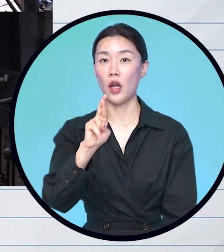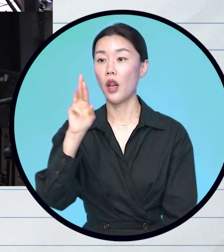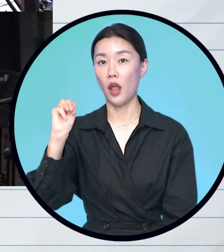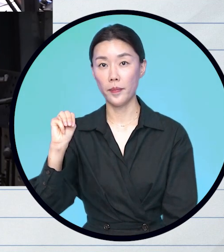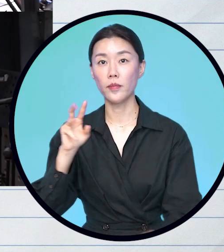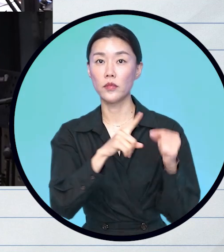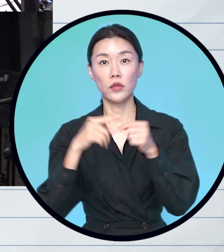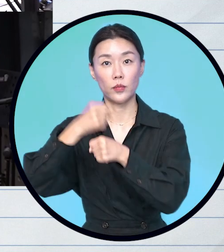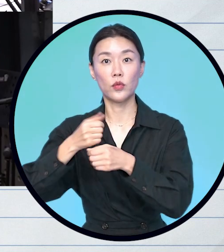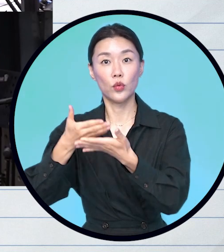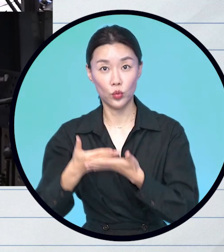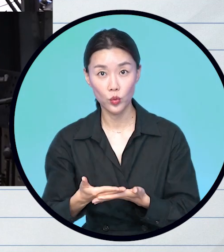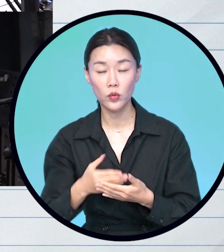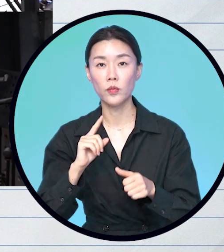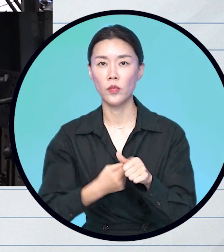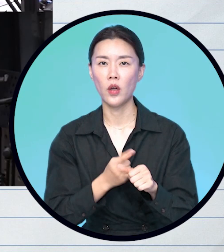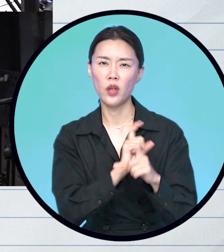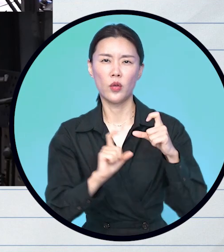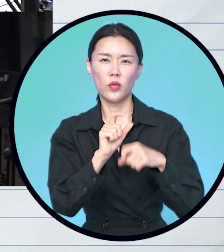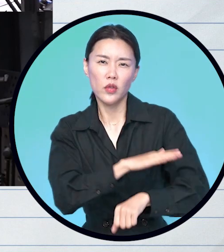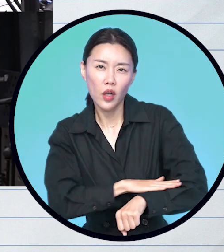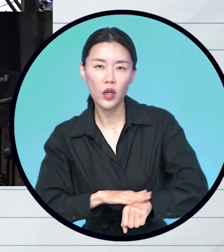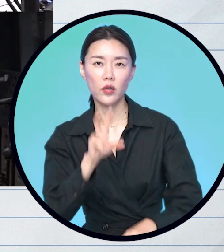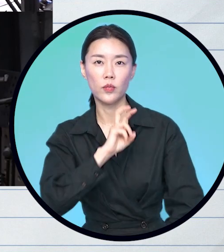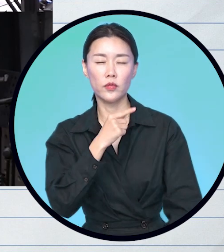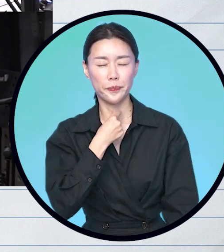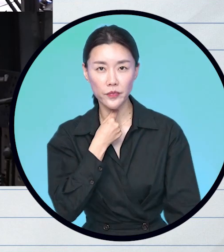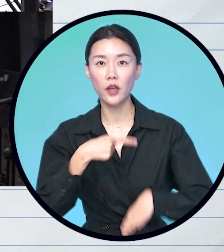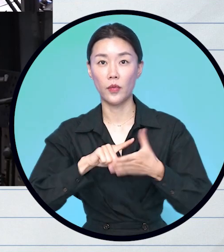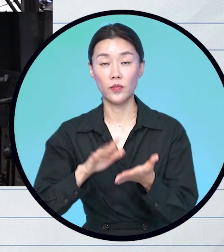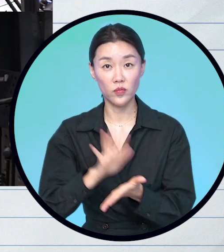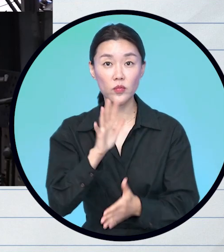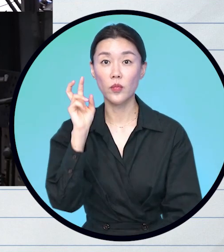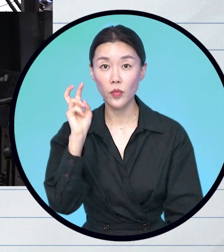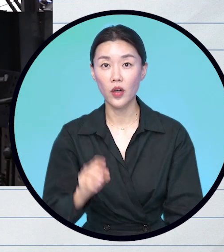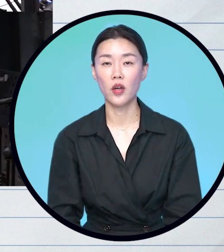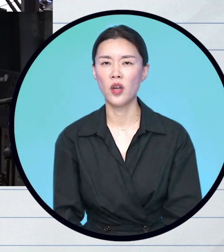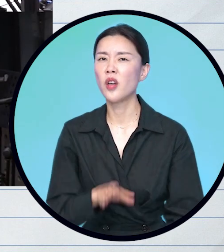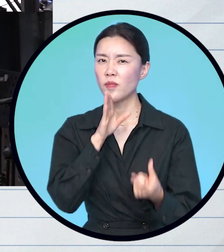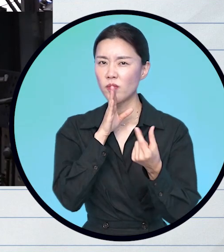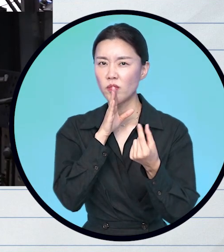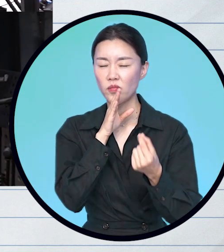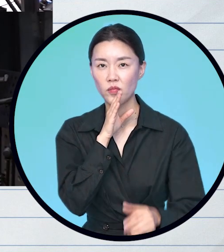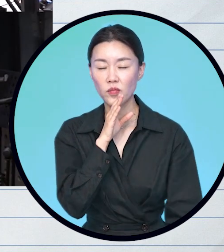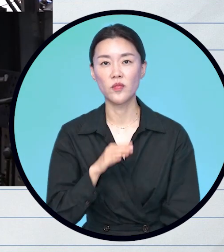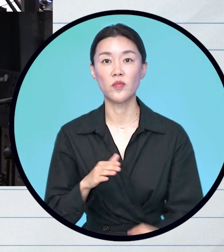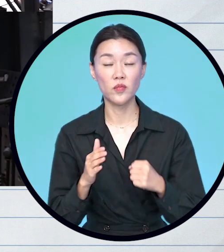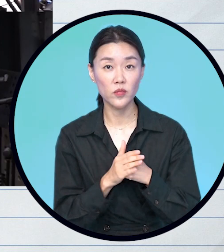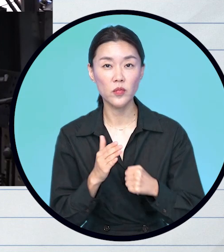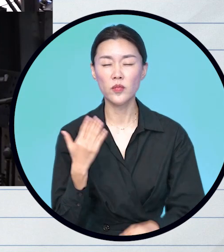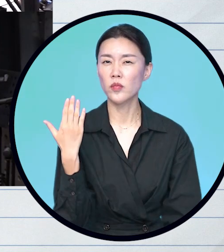씨. 예. 뭔가 더 또 잘 불러야겠다는 의욕 막 솟으셨을 것 같은데 어때요? 그렇죠. 맞죠. 맞죠. 안 그래도 저희가 네.